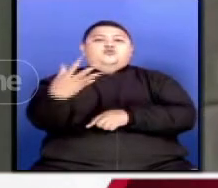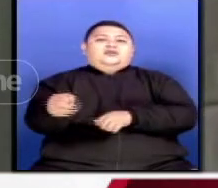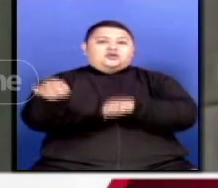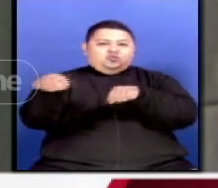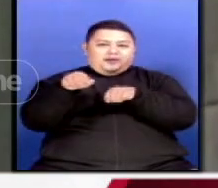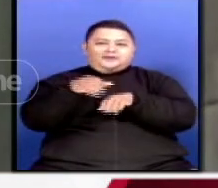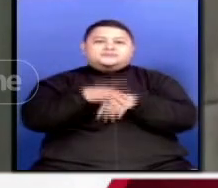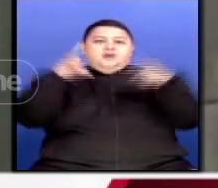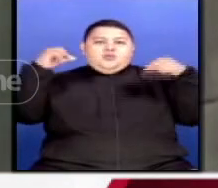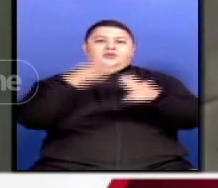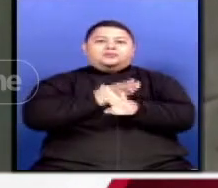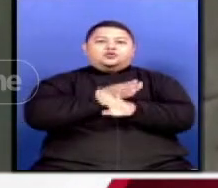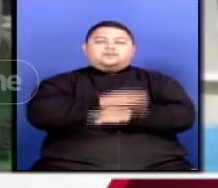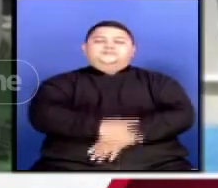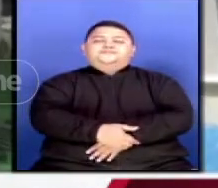Timur.